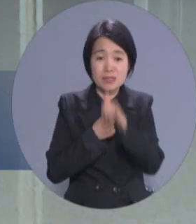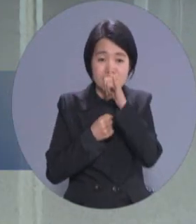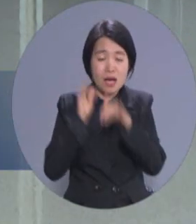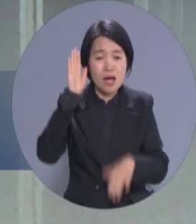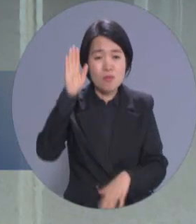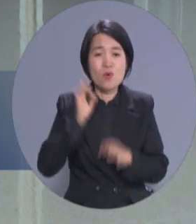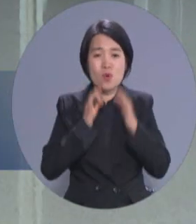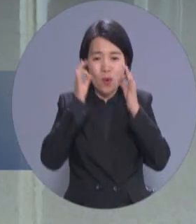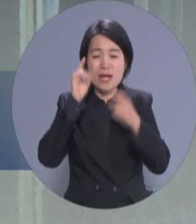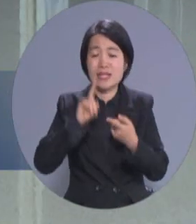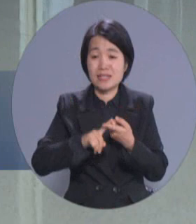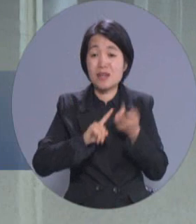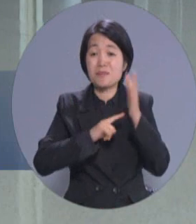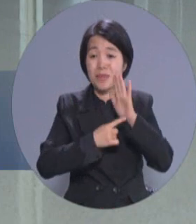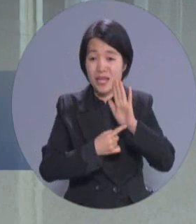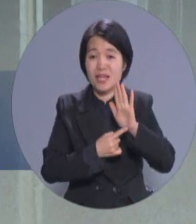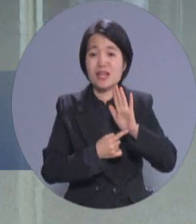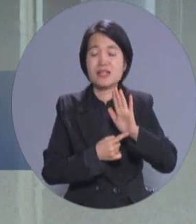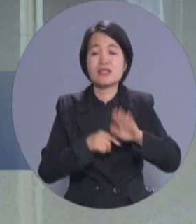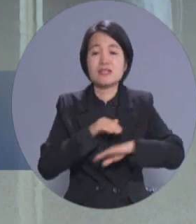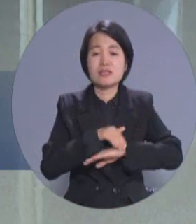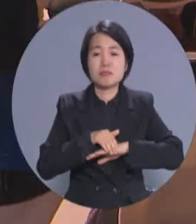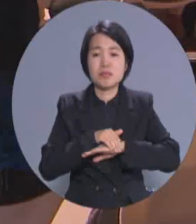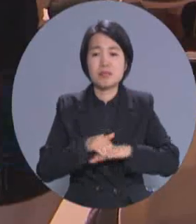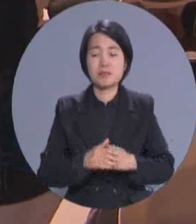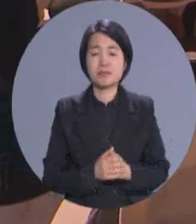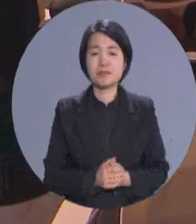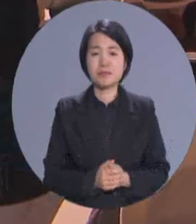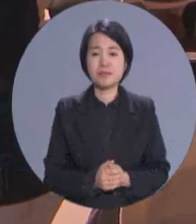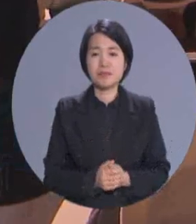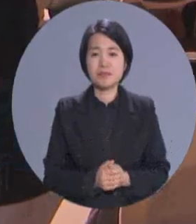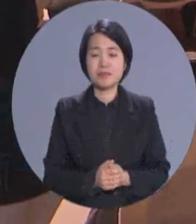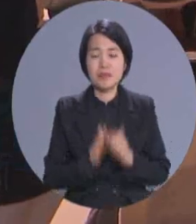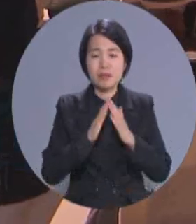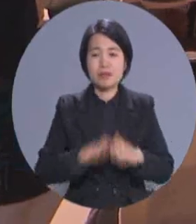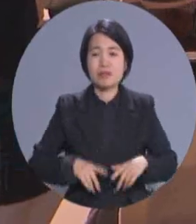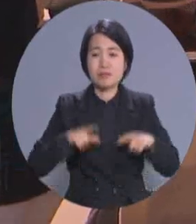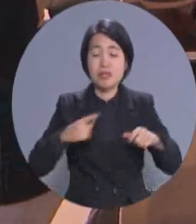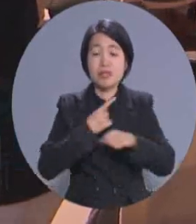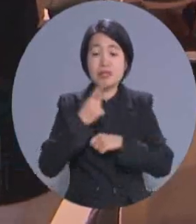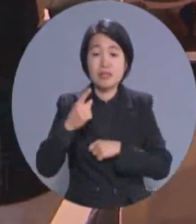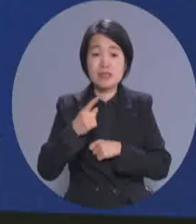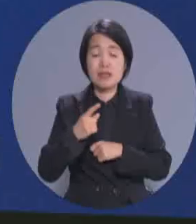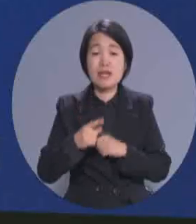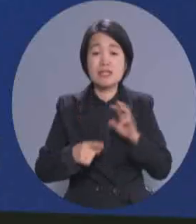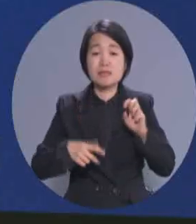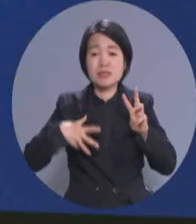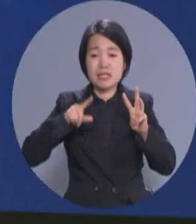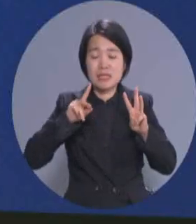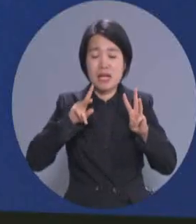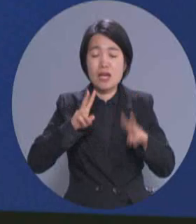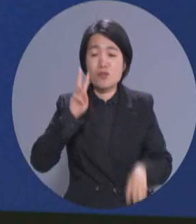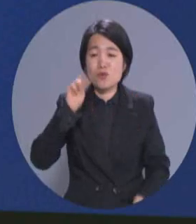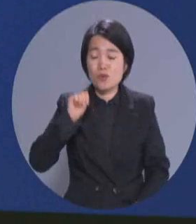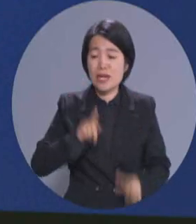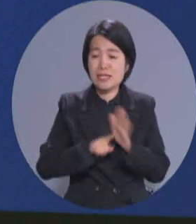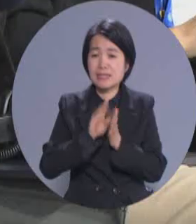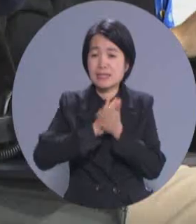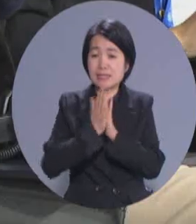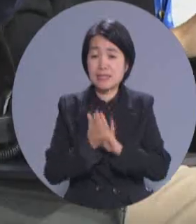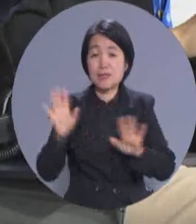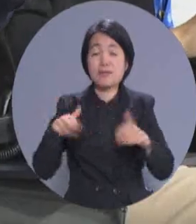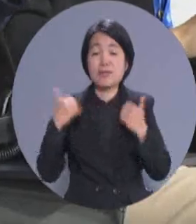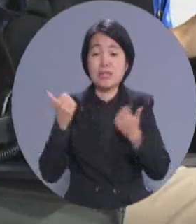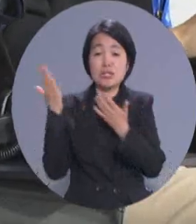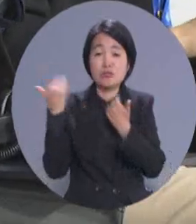노력을 할 것인지 하는 점들을 부각을 시킬 계획으로 있습니다. 전라남도는 내년에 33차 유엔 기후변화협약 당사국